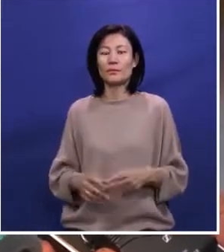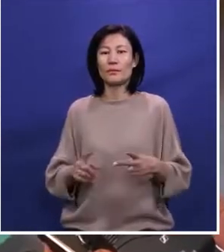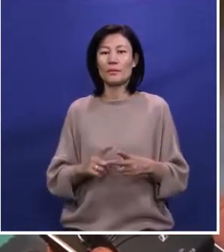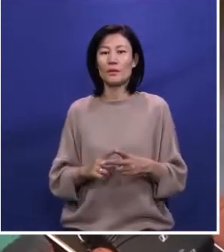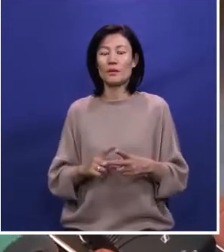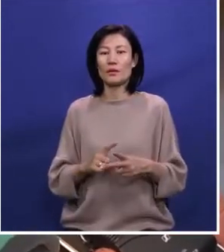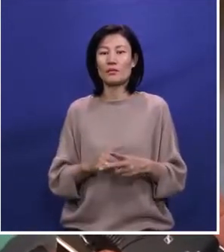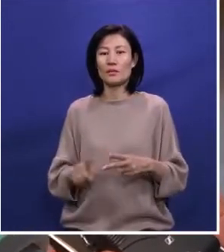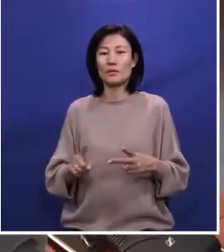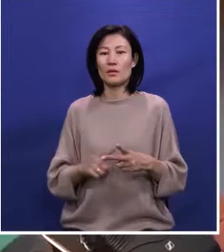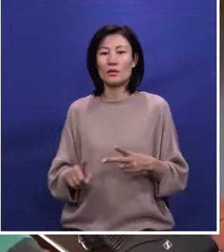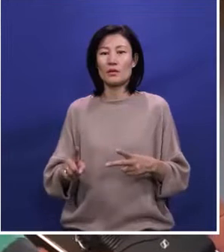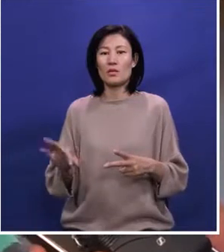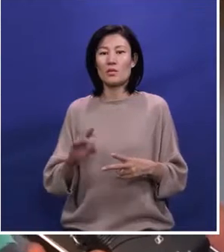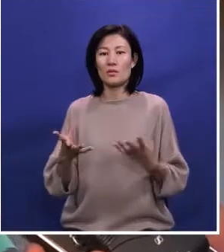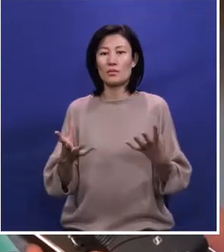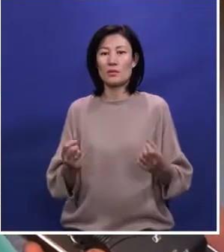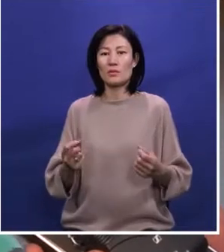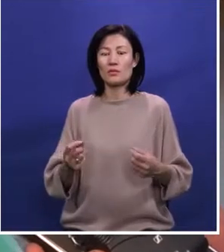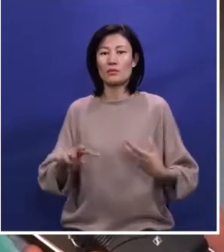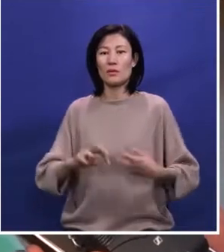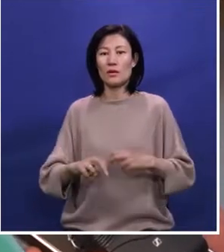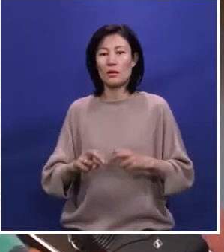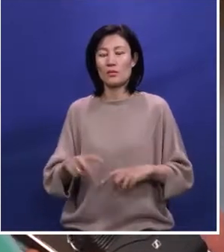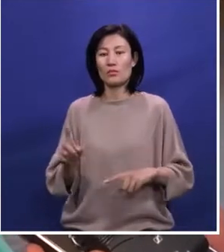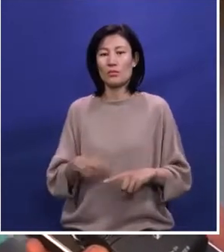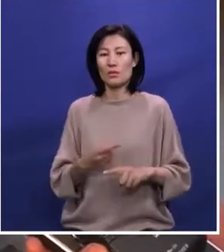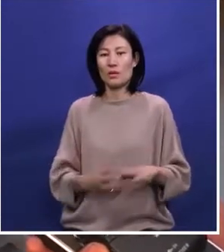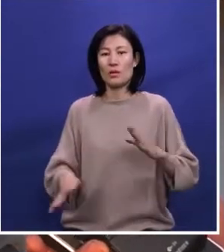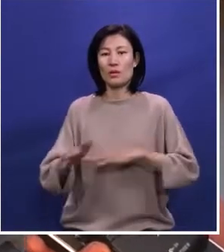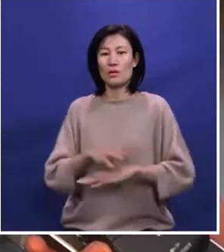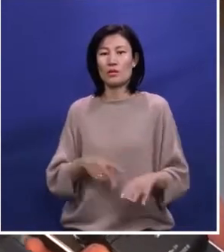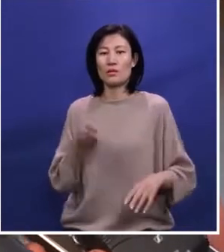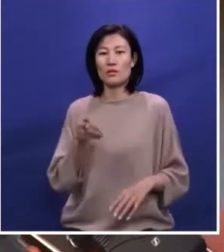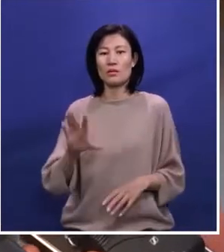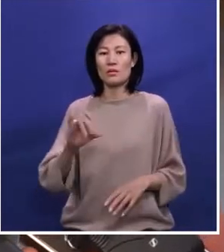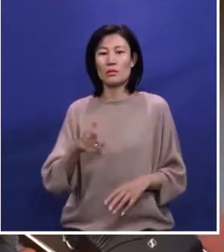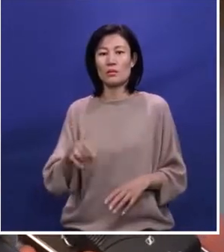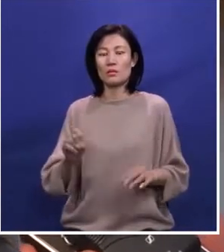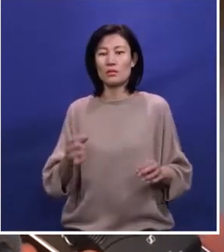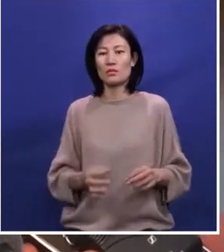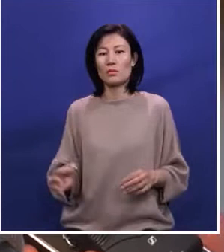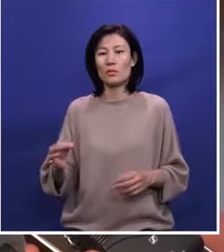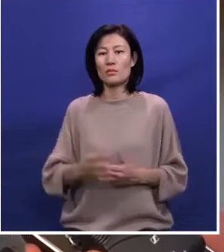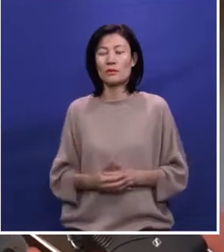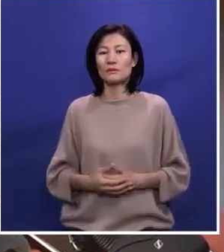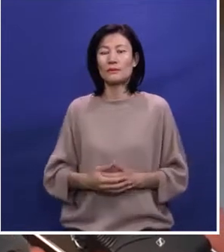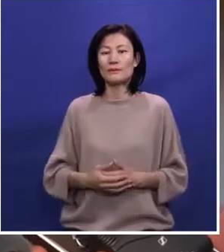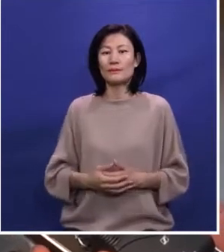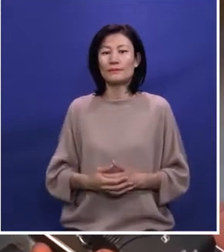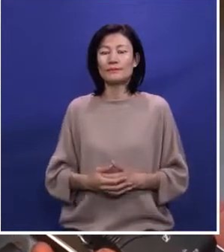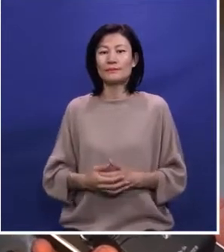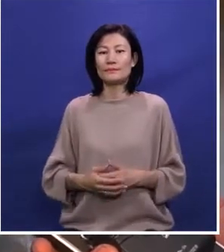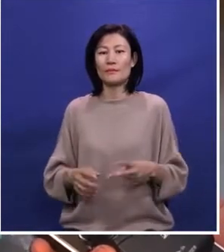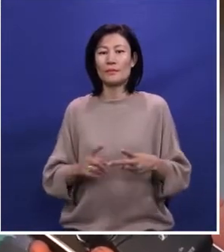алқаптан 2-3 өнім алу мәселесін көтеріп отырмыз. Ол бойынша жалпы 2,5 мың гектар бүкіл облысқа, 2,5 мың гектар со